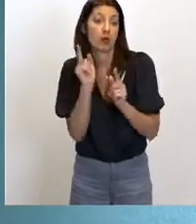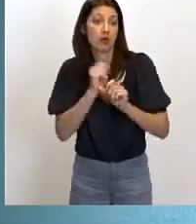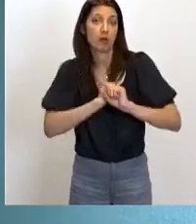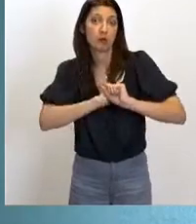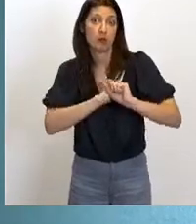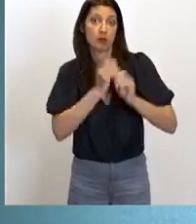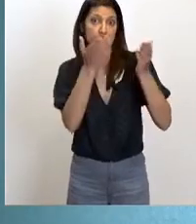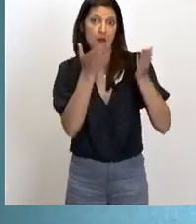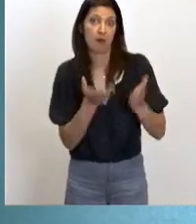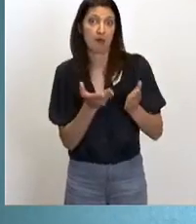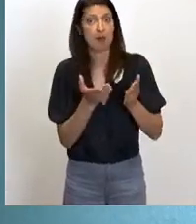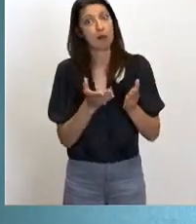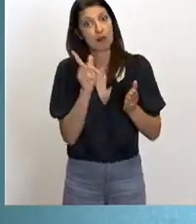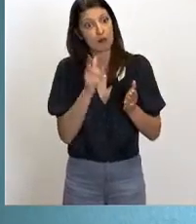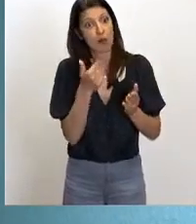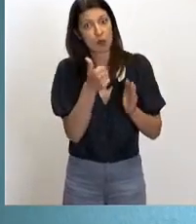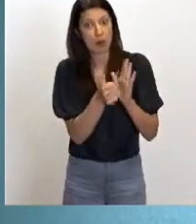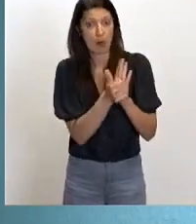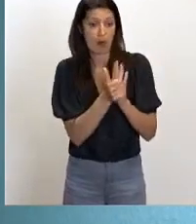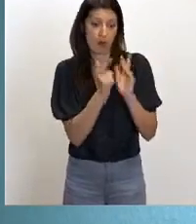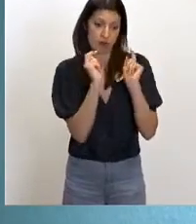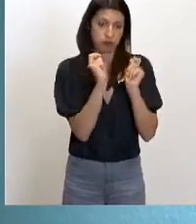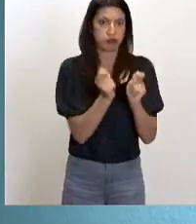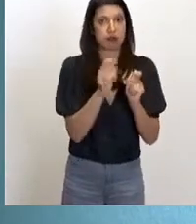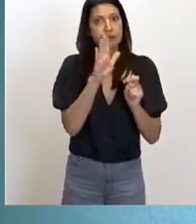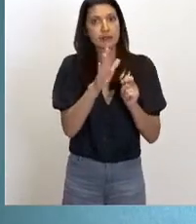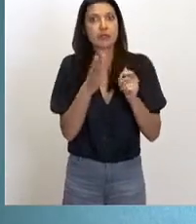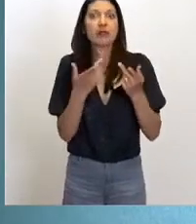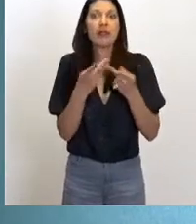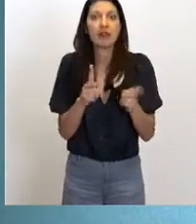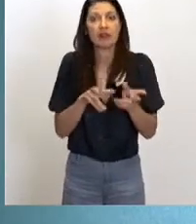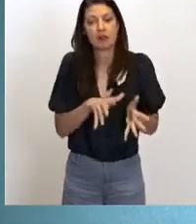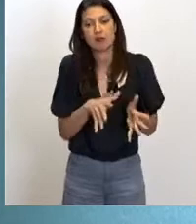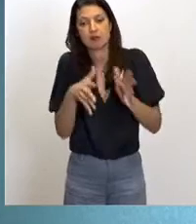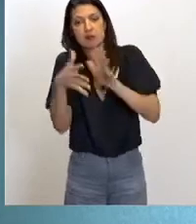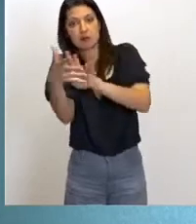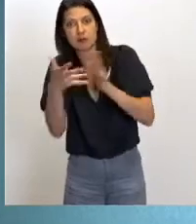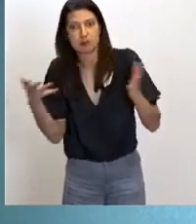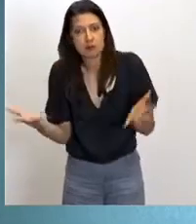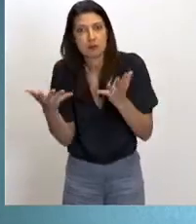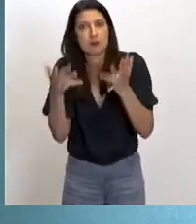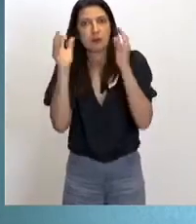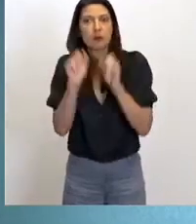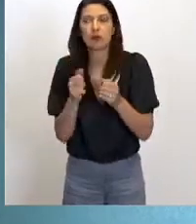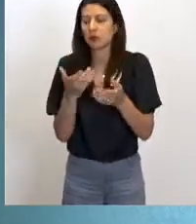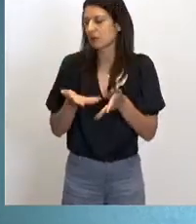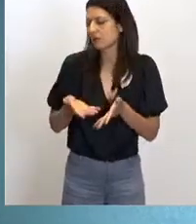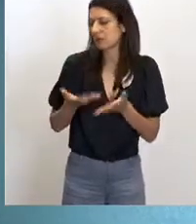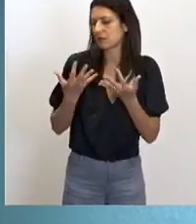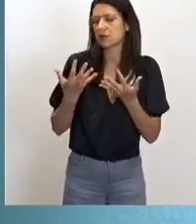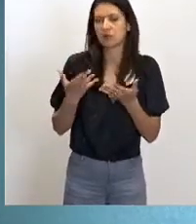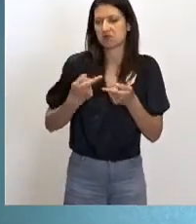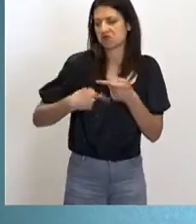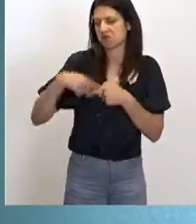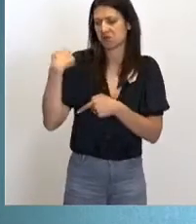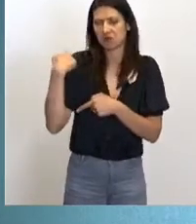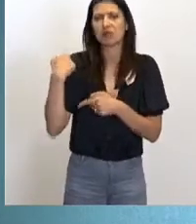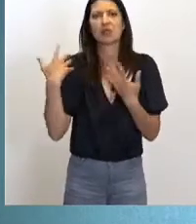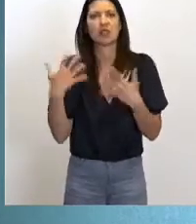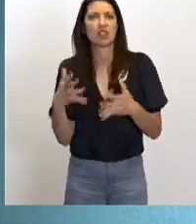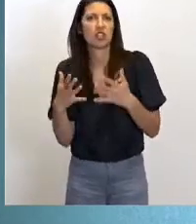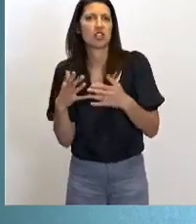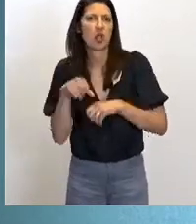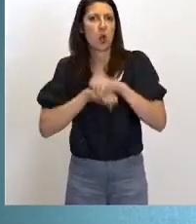majeur aussi urbain. Nous avions en son temps lancé une consultation, un appel à projet sur le